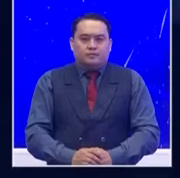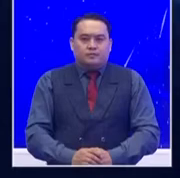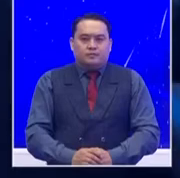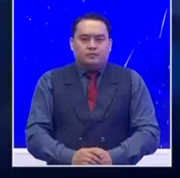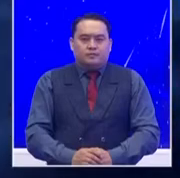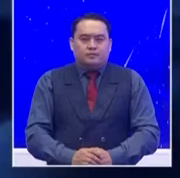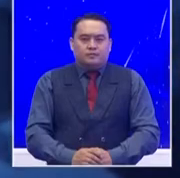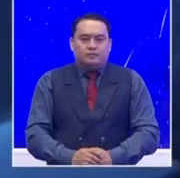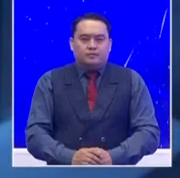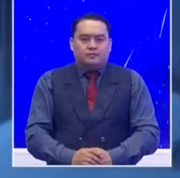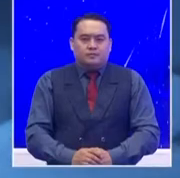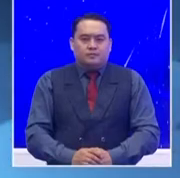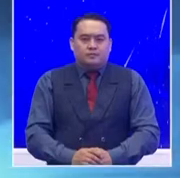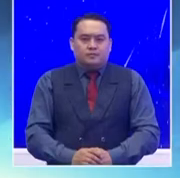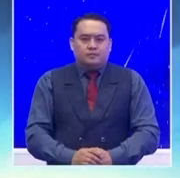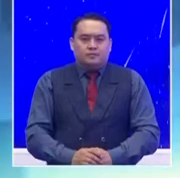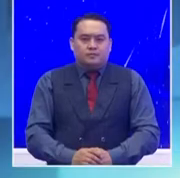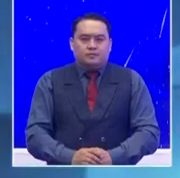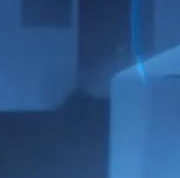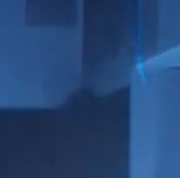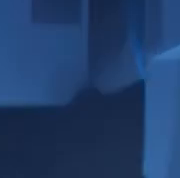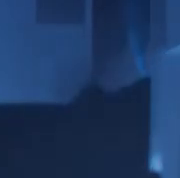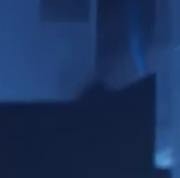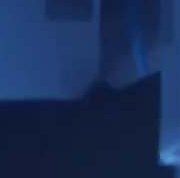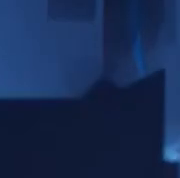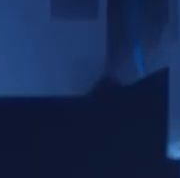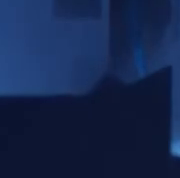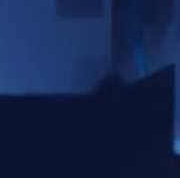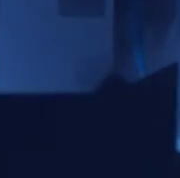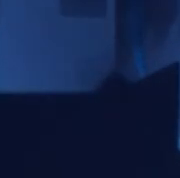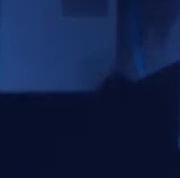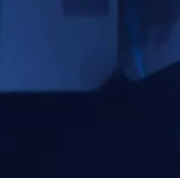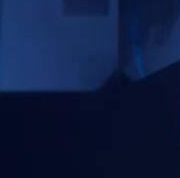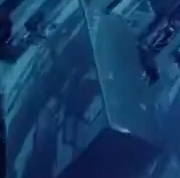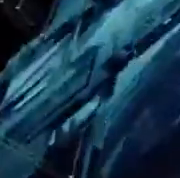зажимах она уже сланцы и кензи и телекомпания жетысу талды-курган